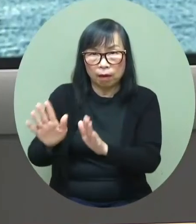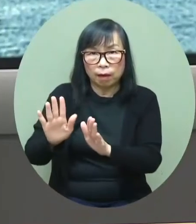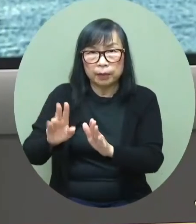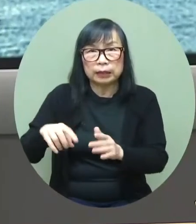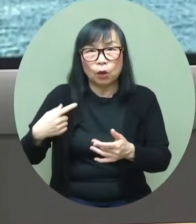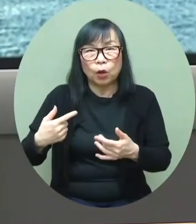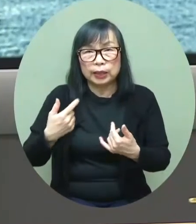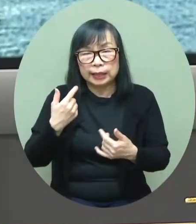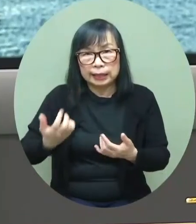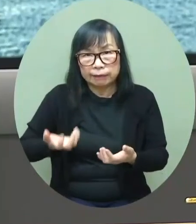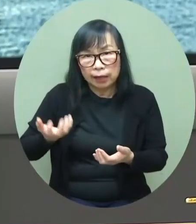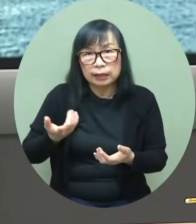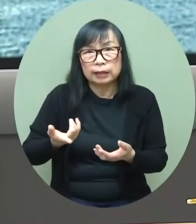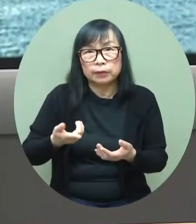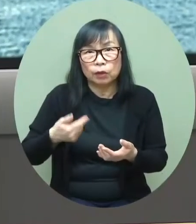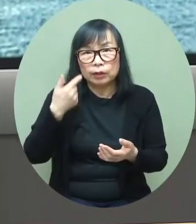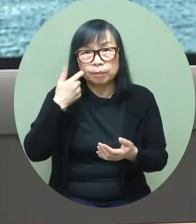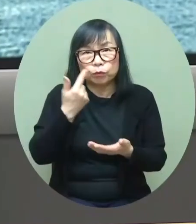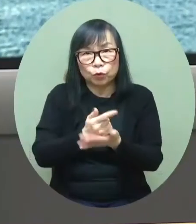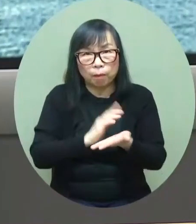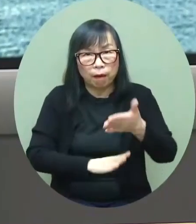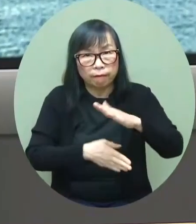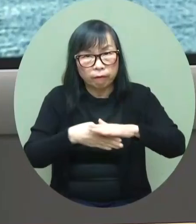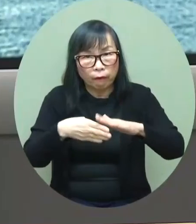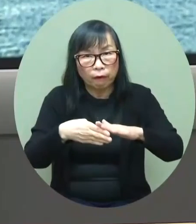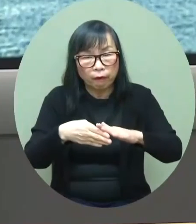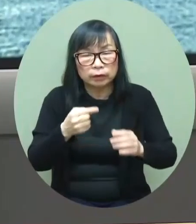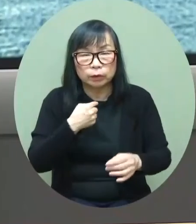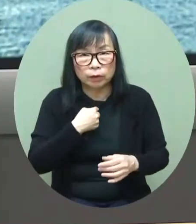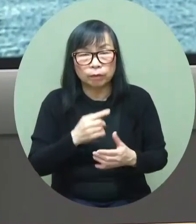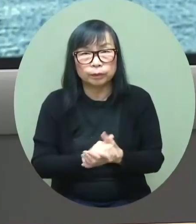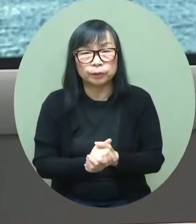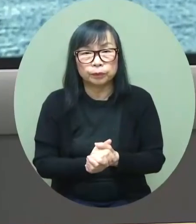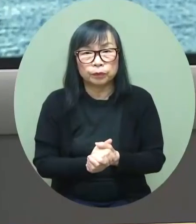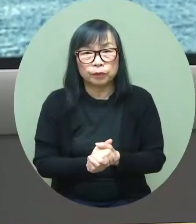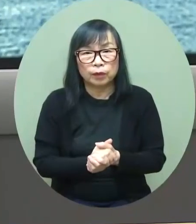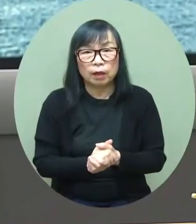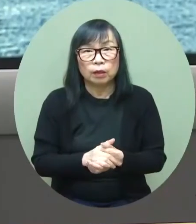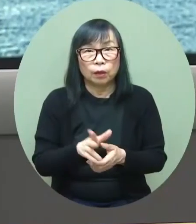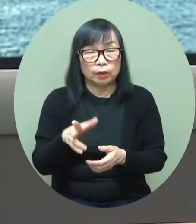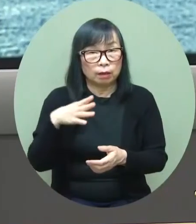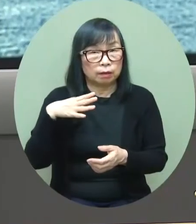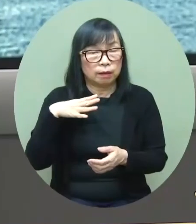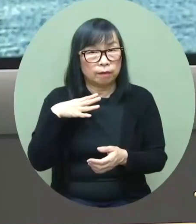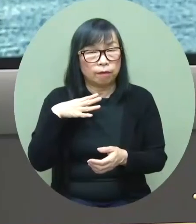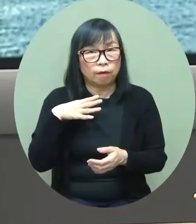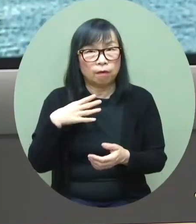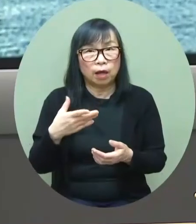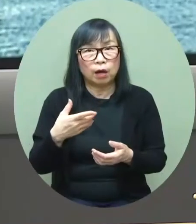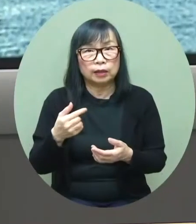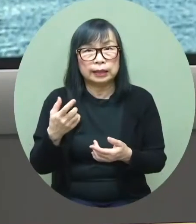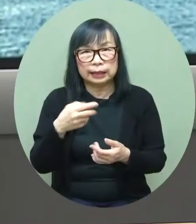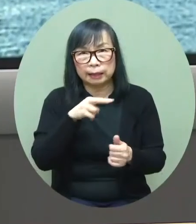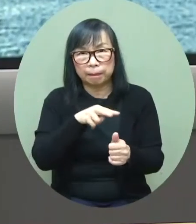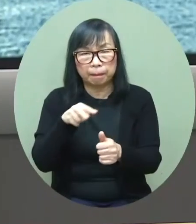炎嚴重，都會入呢、這個嘅深切治療部。咁其實佢哋嘅情況嚟計咧，我哋而家都仲掌